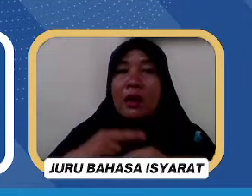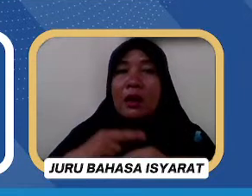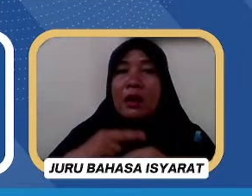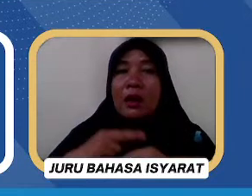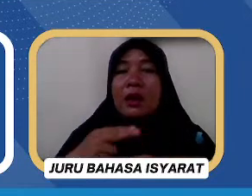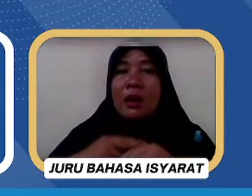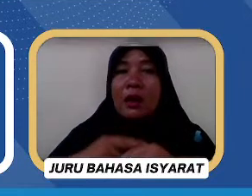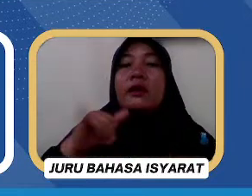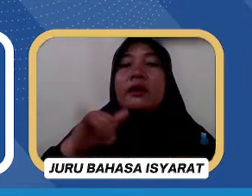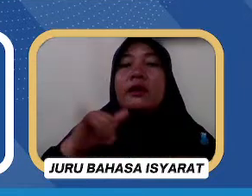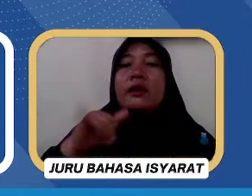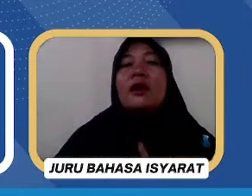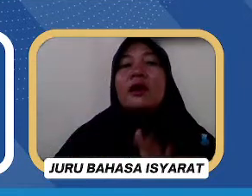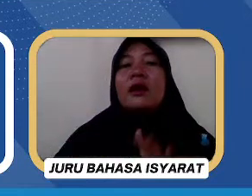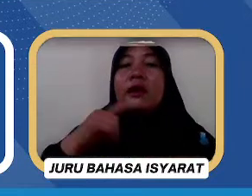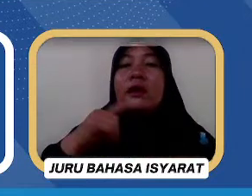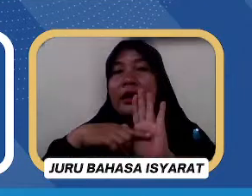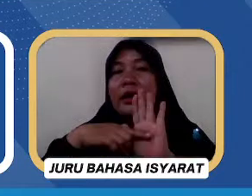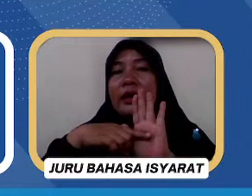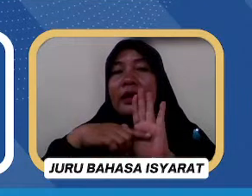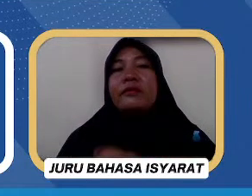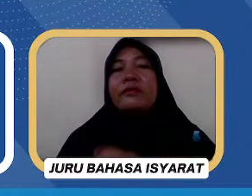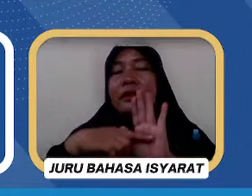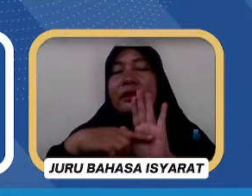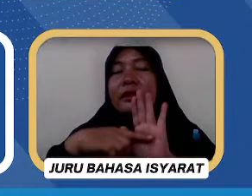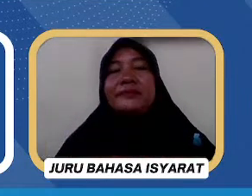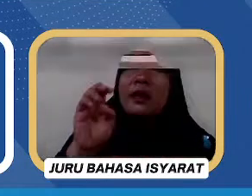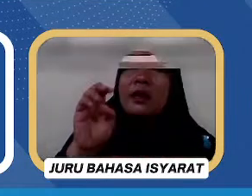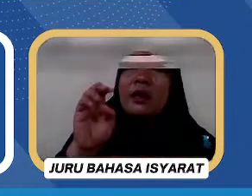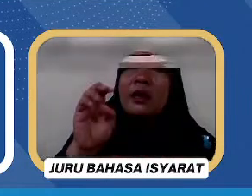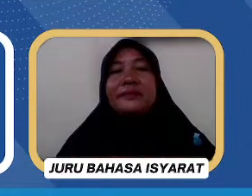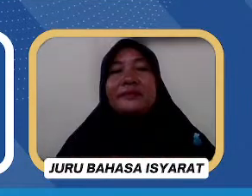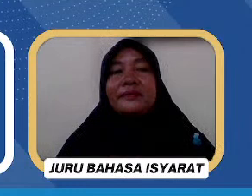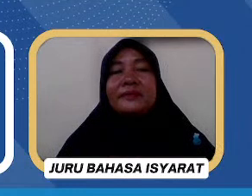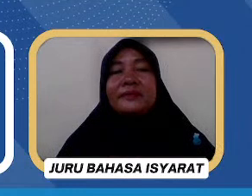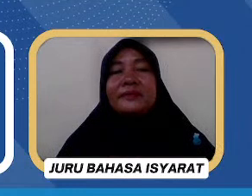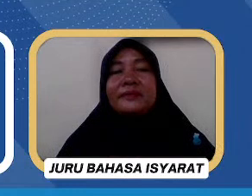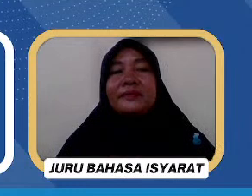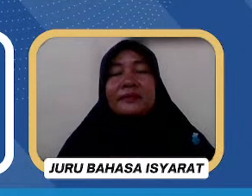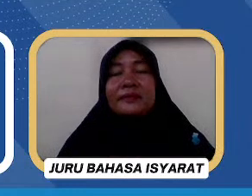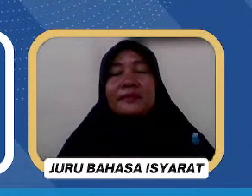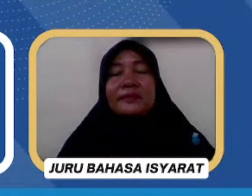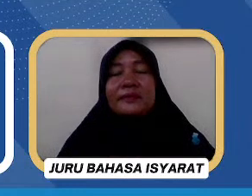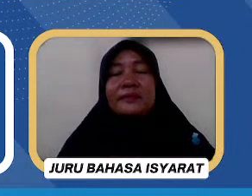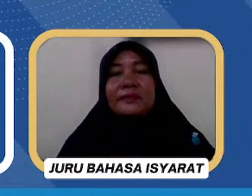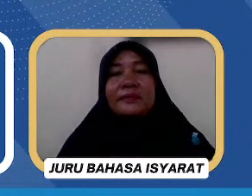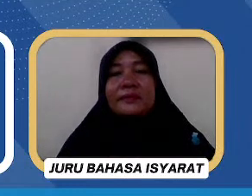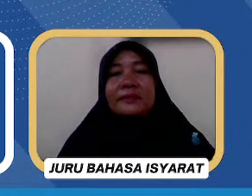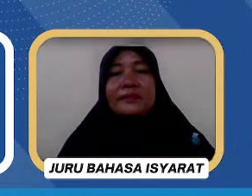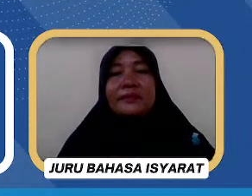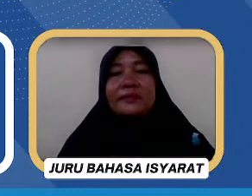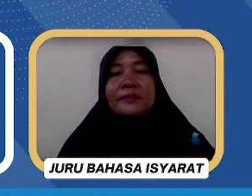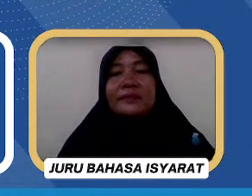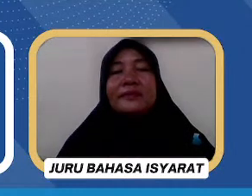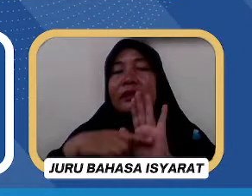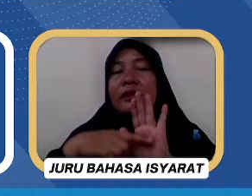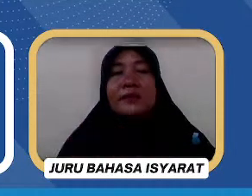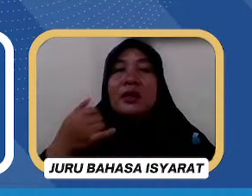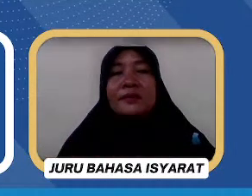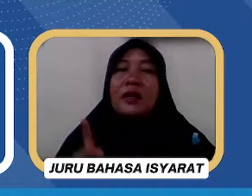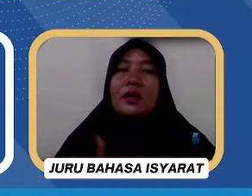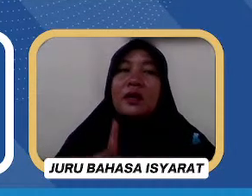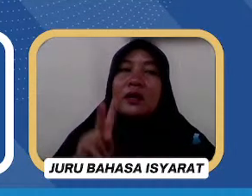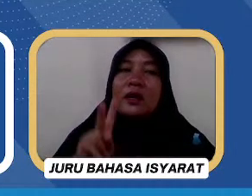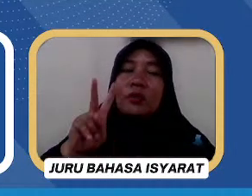konten-konten yang kurang baik di dunia maya atau sosmed. Yang kedua, tentunya